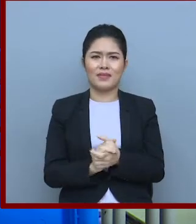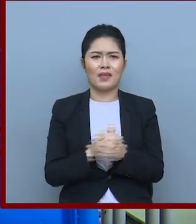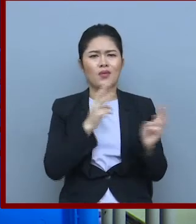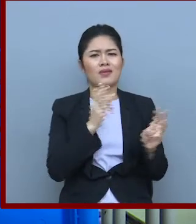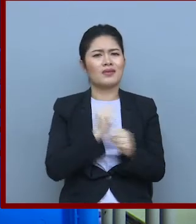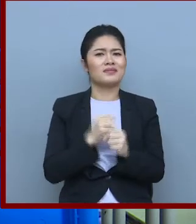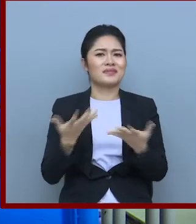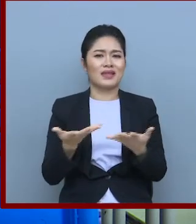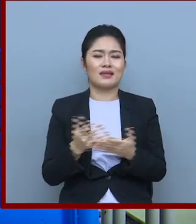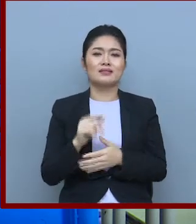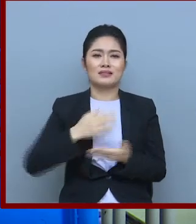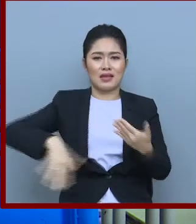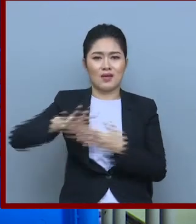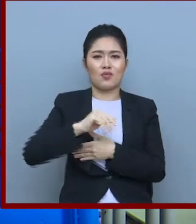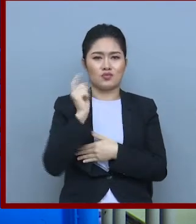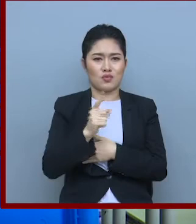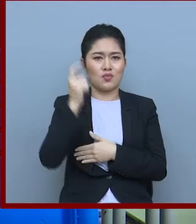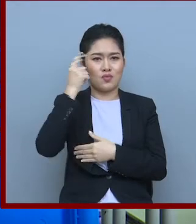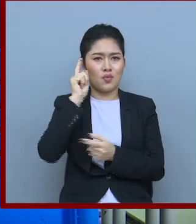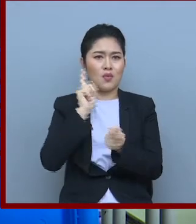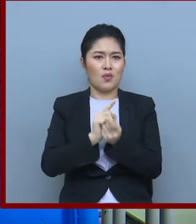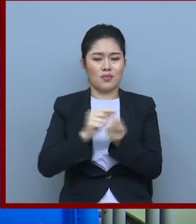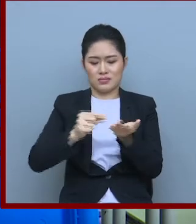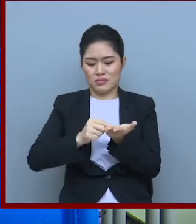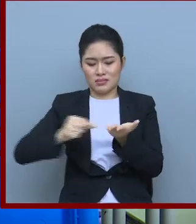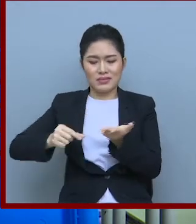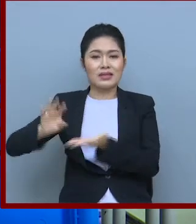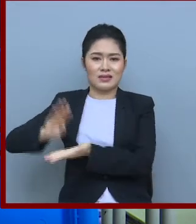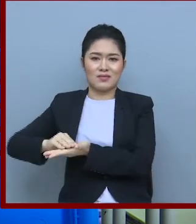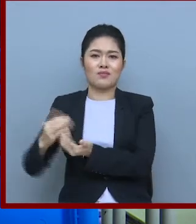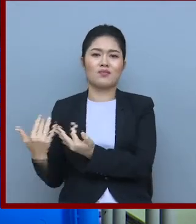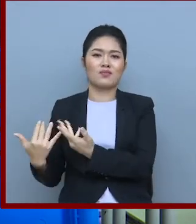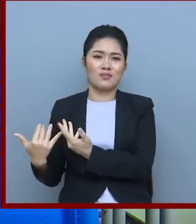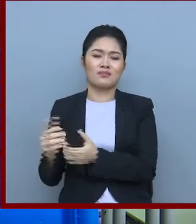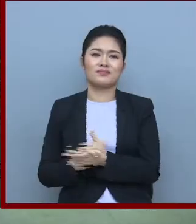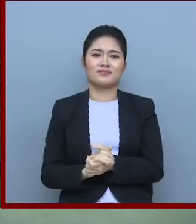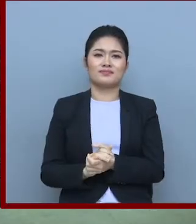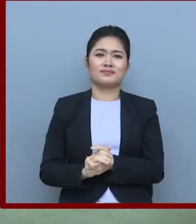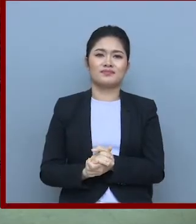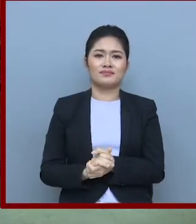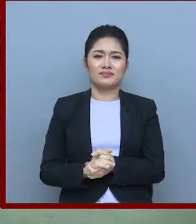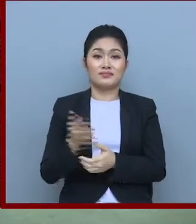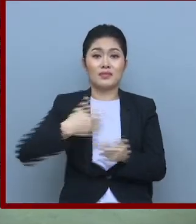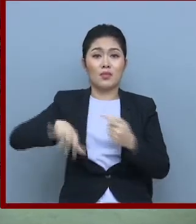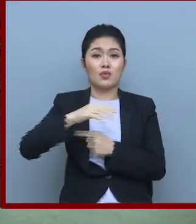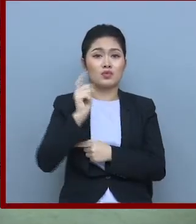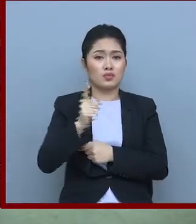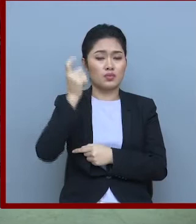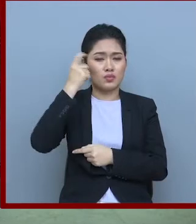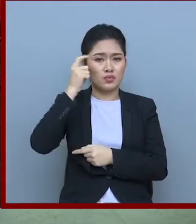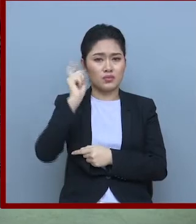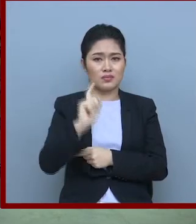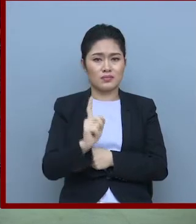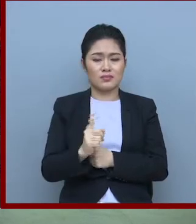ให้มันได้ยังไงนะครับเราต้องมารู้จักเดี๋ยวเราถอดสายอันนี้พักเก็บไว้ก่อนนะครับเราต้องมารู้จักเข